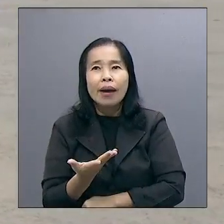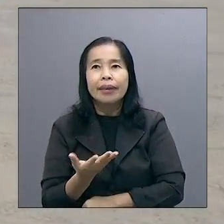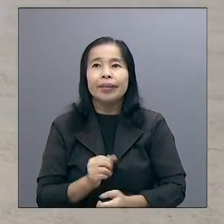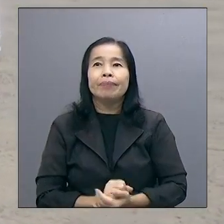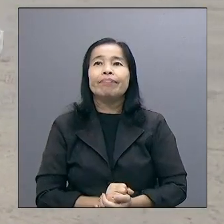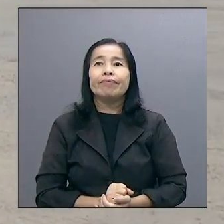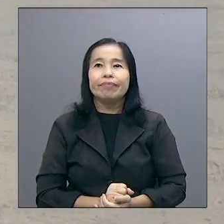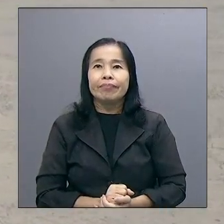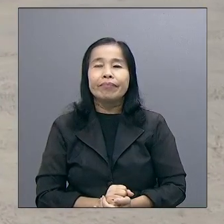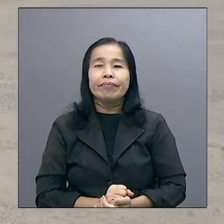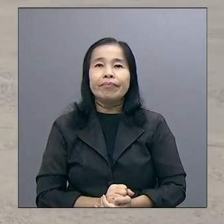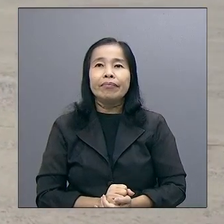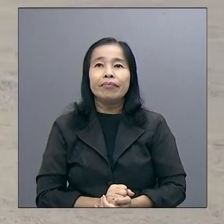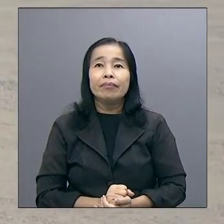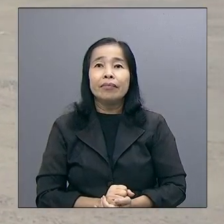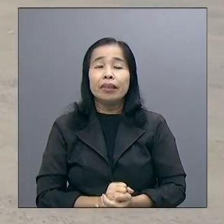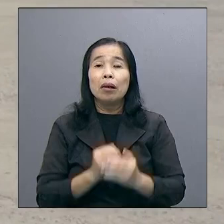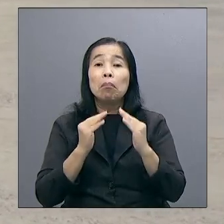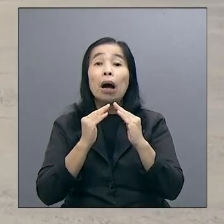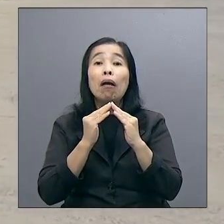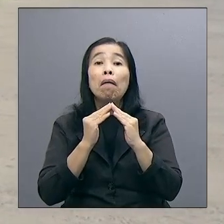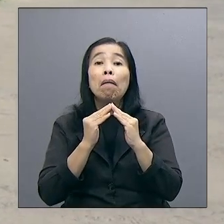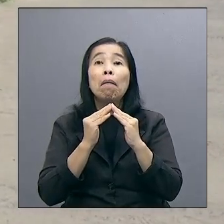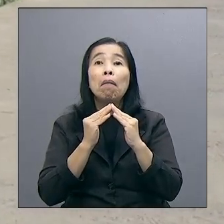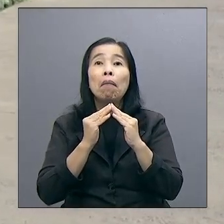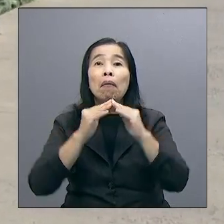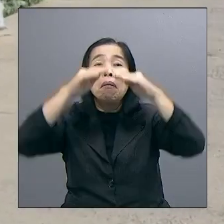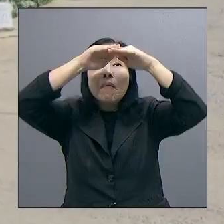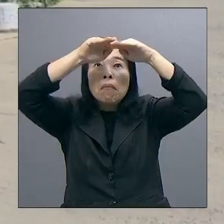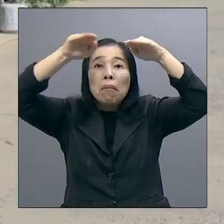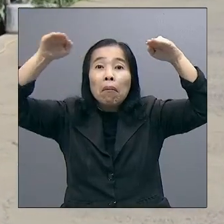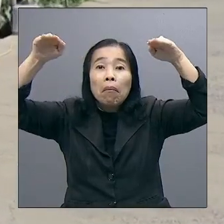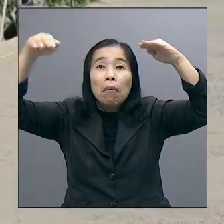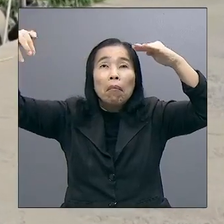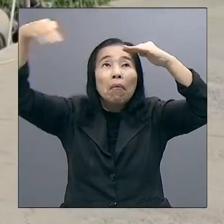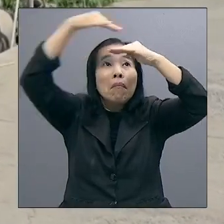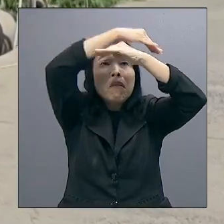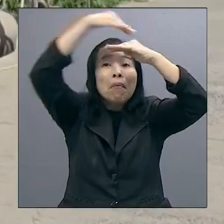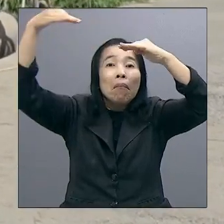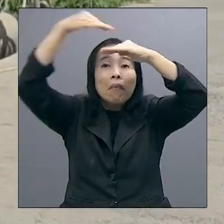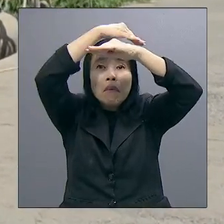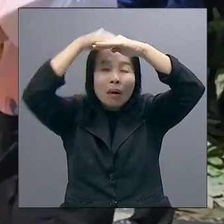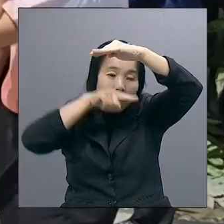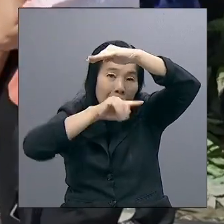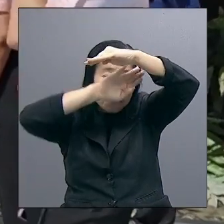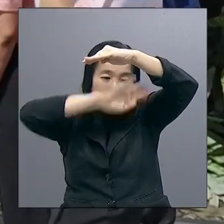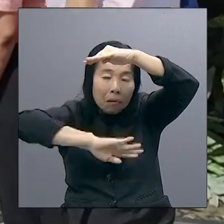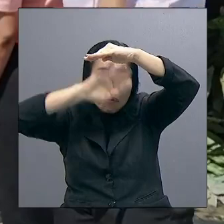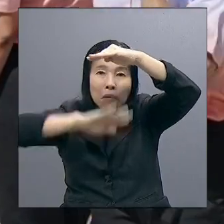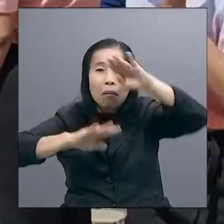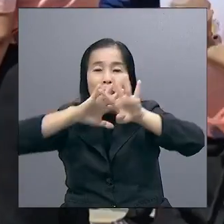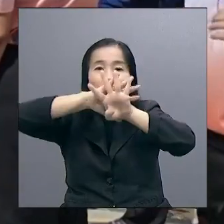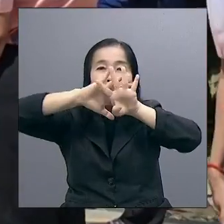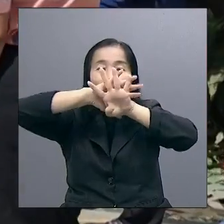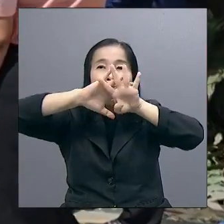พวกพชม สร้างบันแบบนี้เลย ใช้หลังคาคือสถาน ส่นผ supervisationใช้เป็สงกษีนะคะ